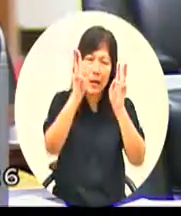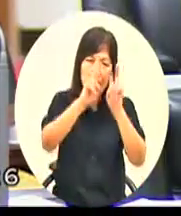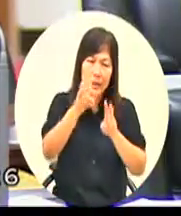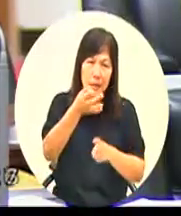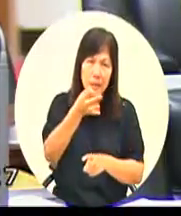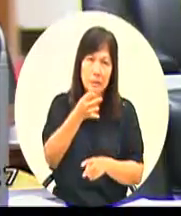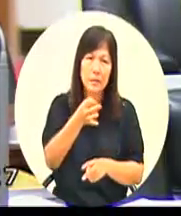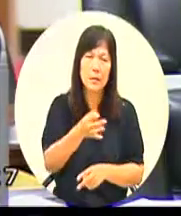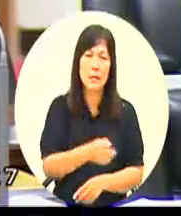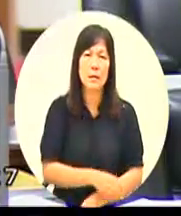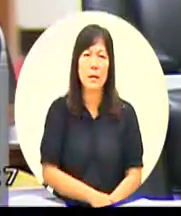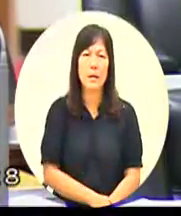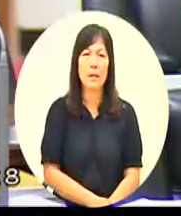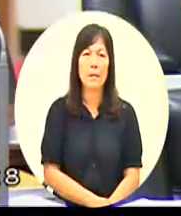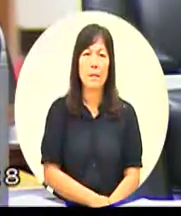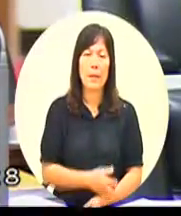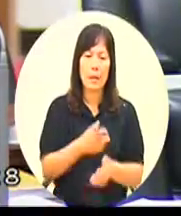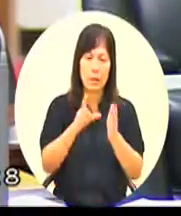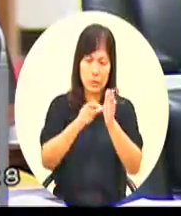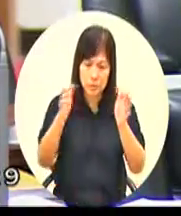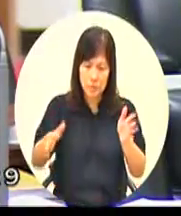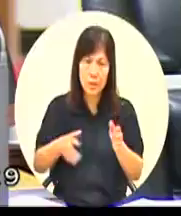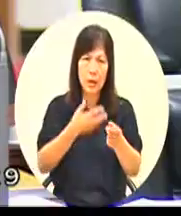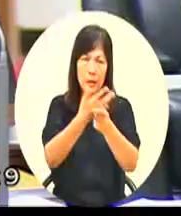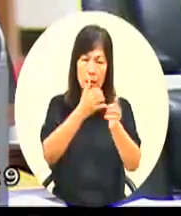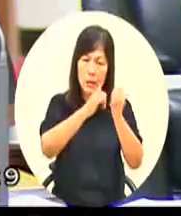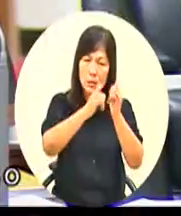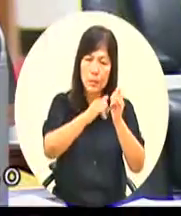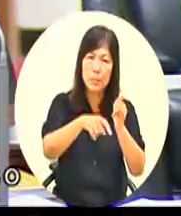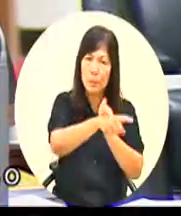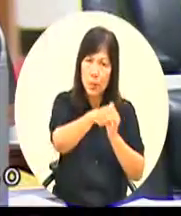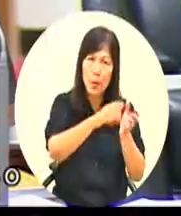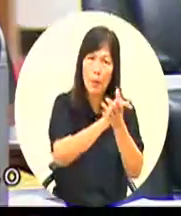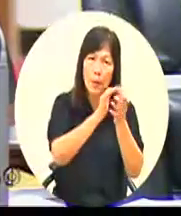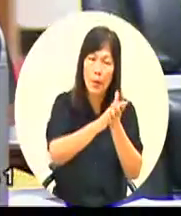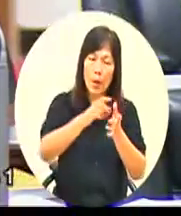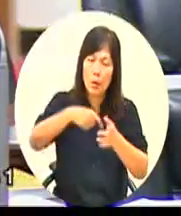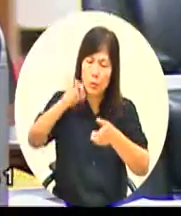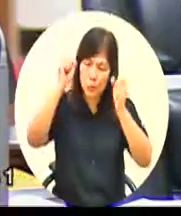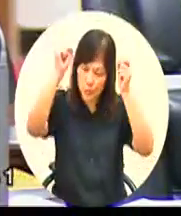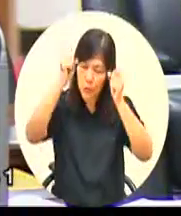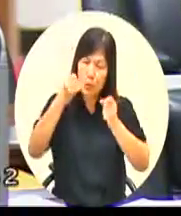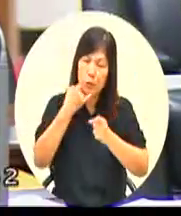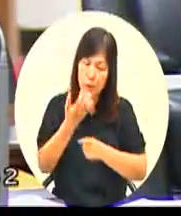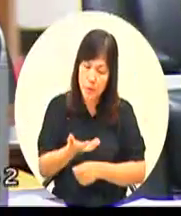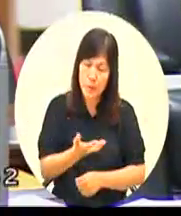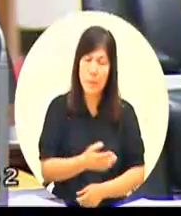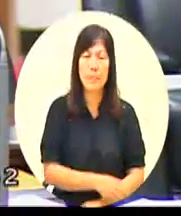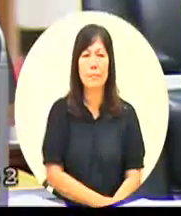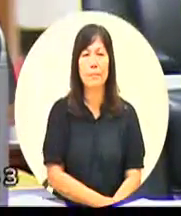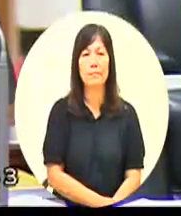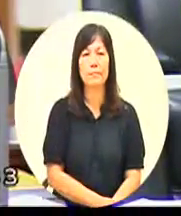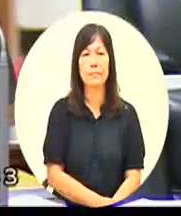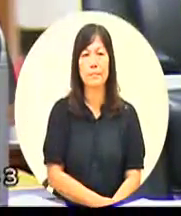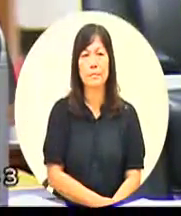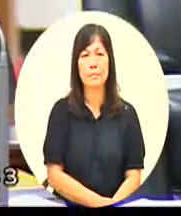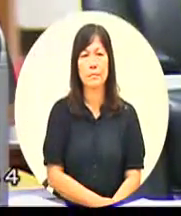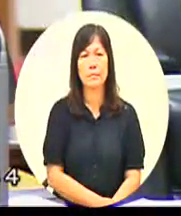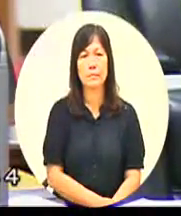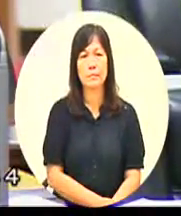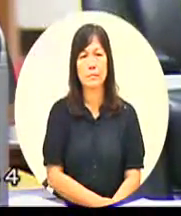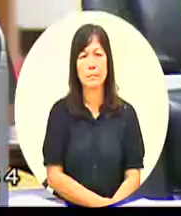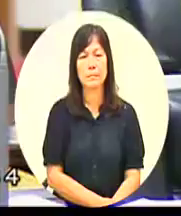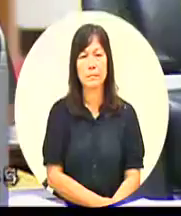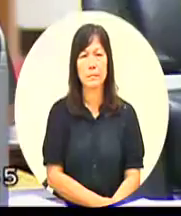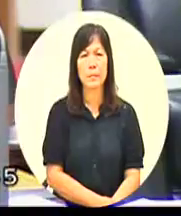哈，开放一个时间，让我们市民朋友也能到那边去运动，这样子可以吗？请局长是不是可